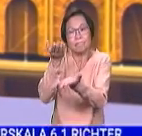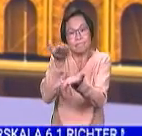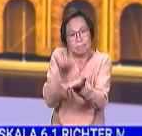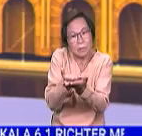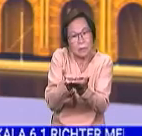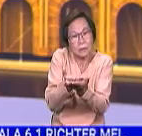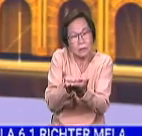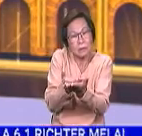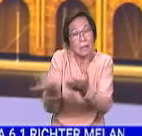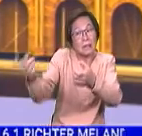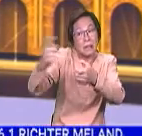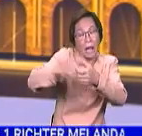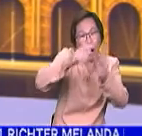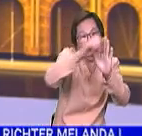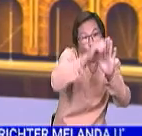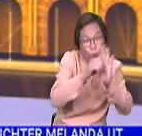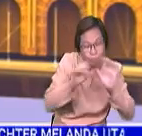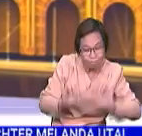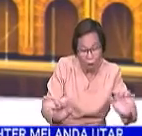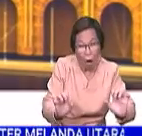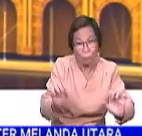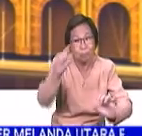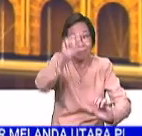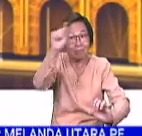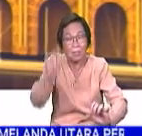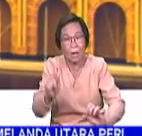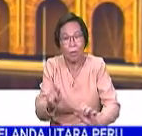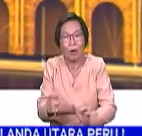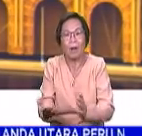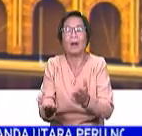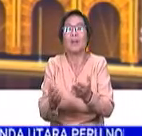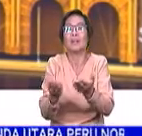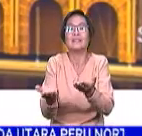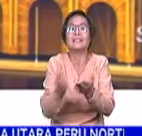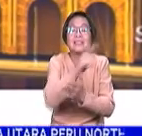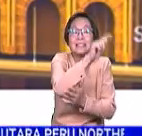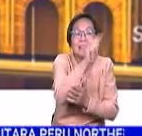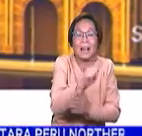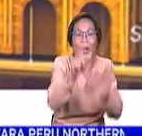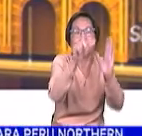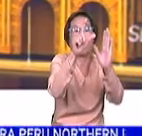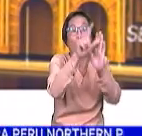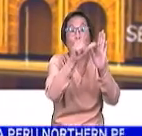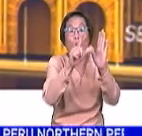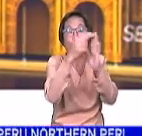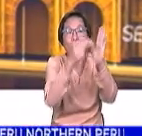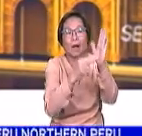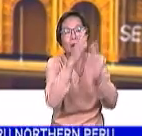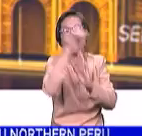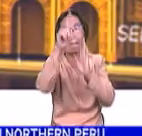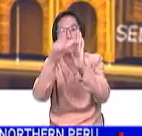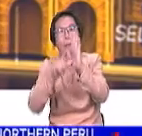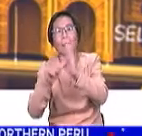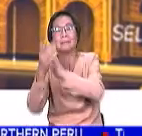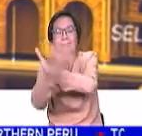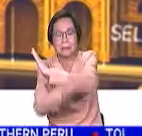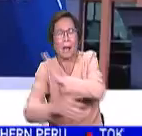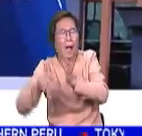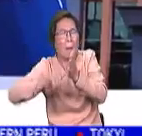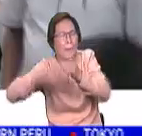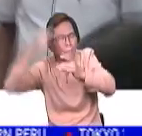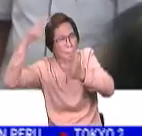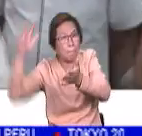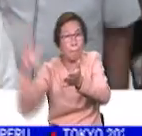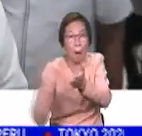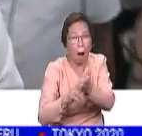persoalan berkait ordina darurat dirujuk peruntukan undang-undang dan pelembagaan negara Semarang